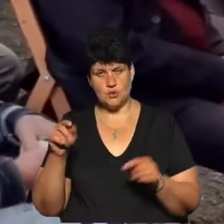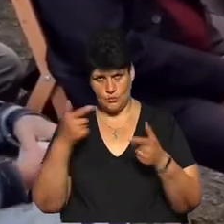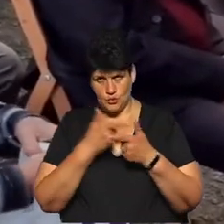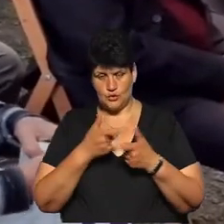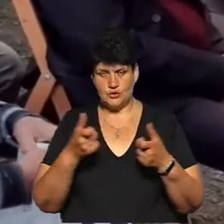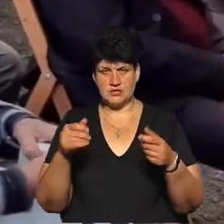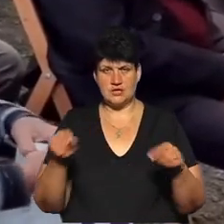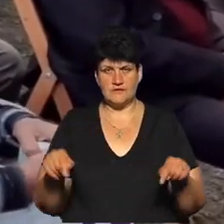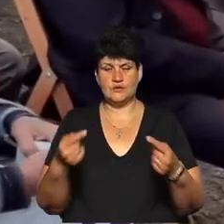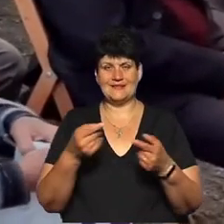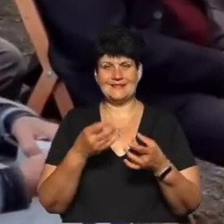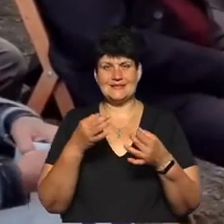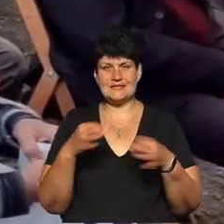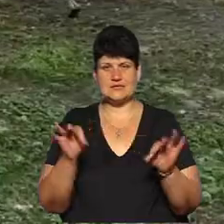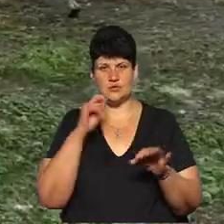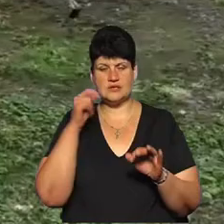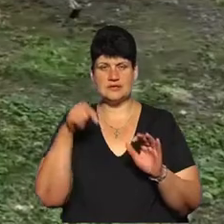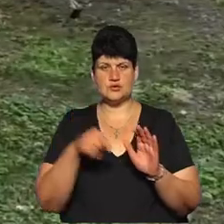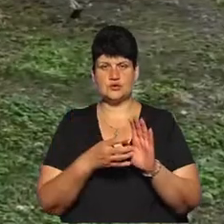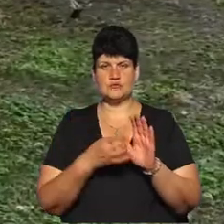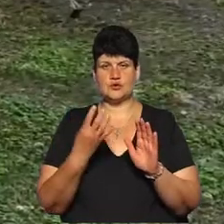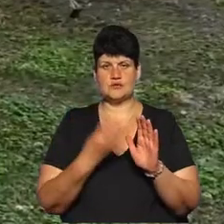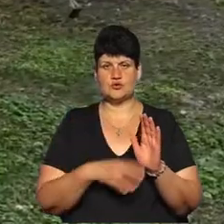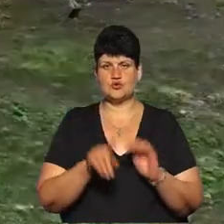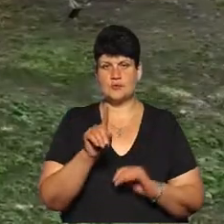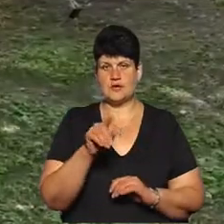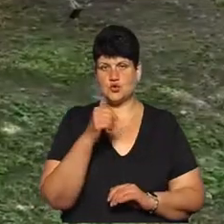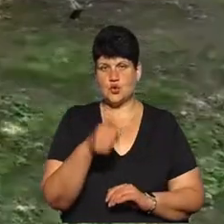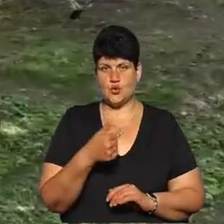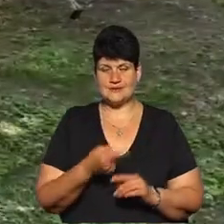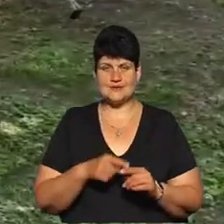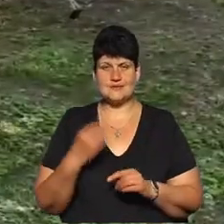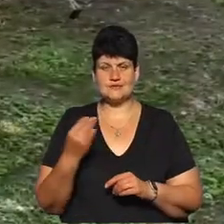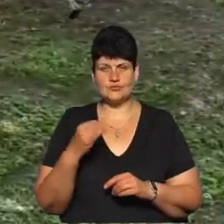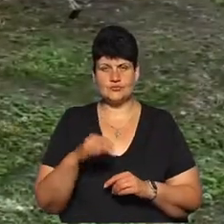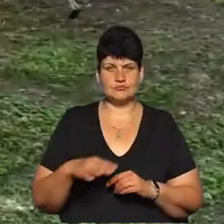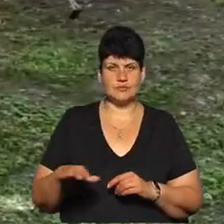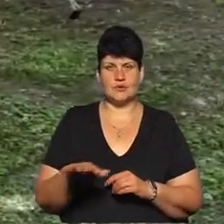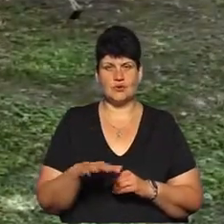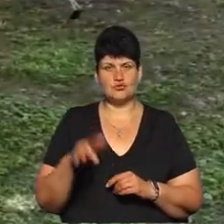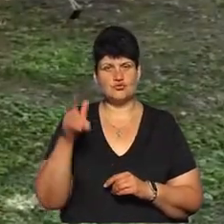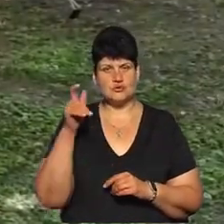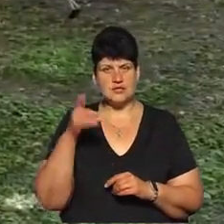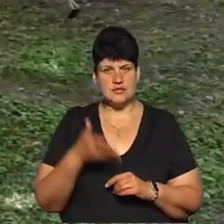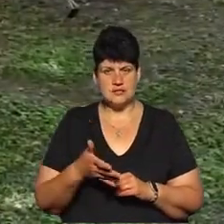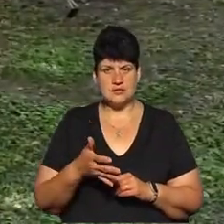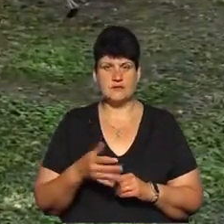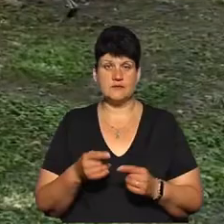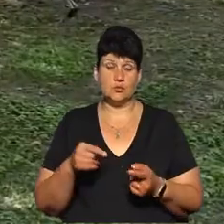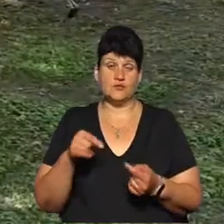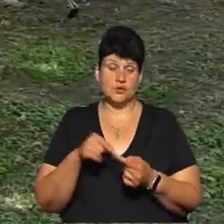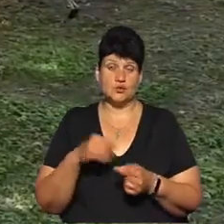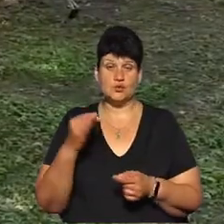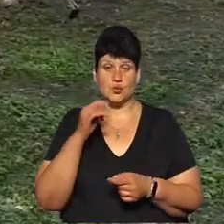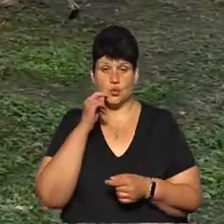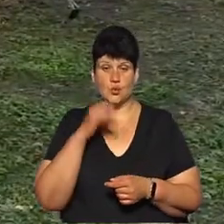України у 1991 році. Це історія краю Чортківського, відповідно історія України.